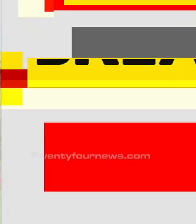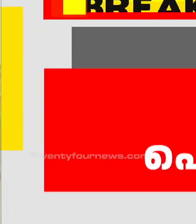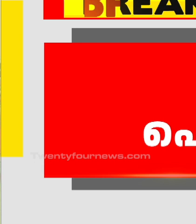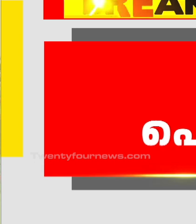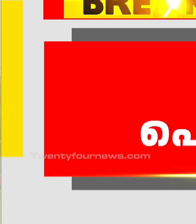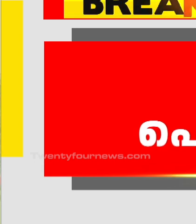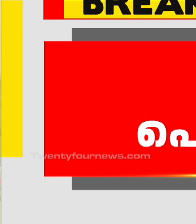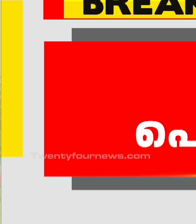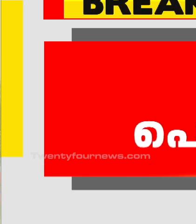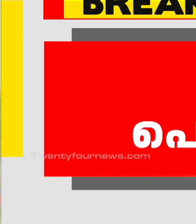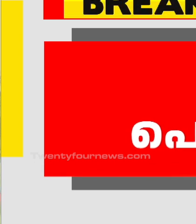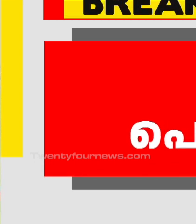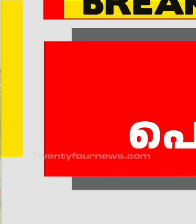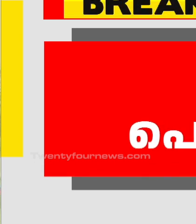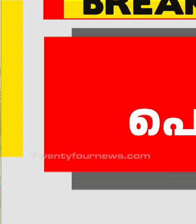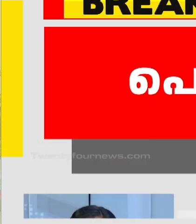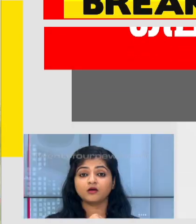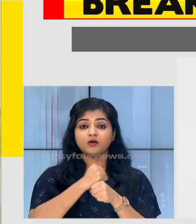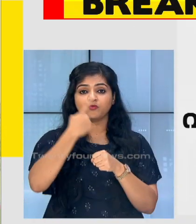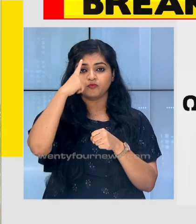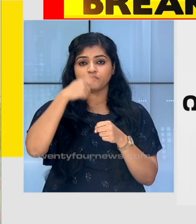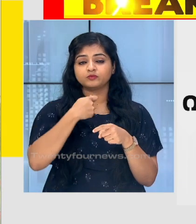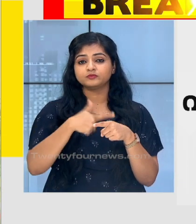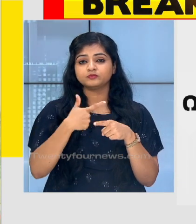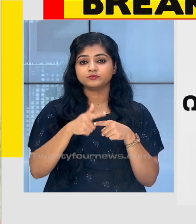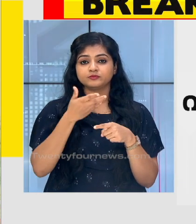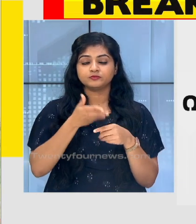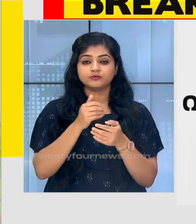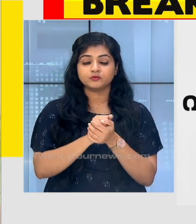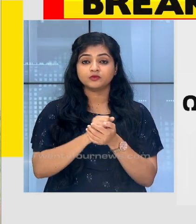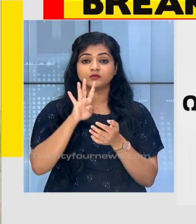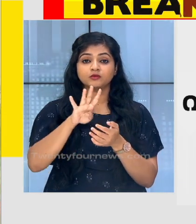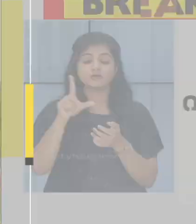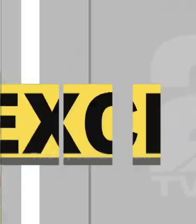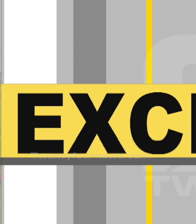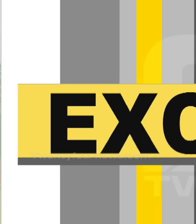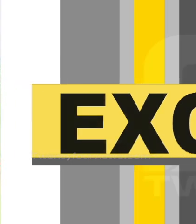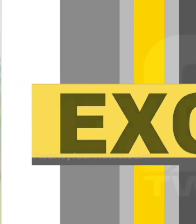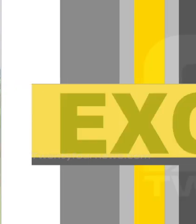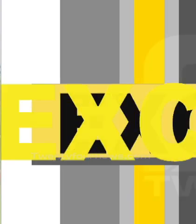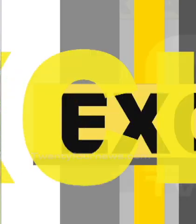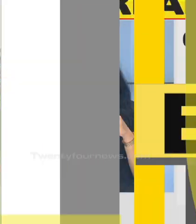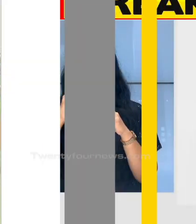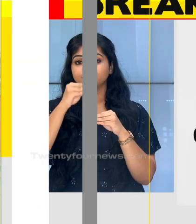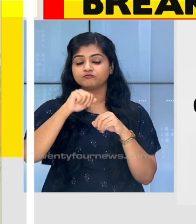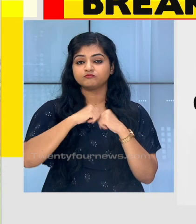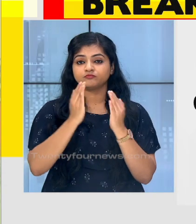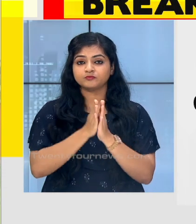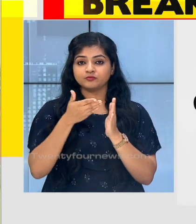തുകയാണ്? സർക്കാരിന് വേണ്ടി ചെലവഴിച്ച തുകയും 300,000 രൂപയായി. അതിലിപ്പോൾ 460,000 രൂപ ആയിട്ടുണ്ട്. എനിക്ക് അത് അടയ്ക്കാനുള്ള യാതൊരു മാർഗ്ഗമില്ല. കാരണം